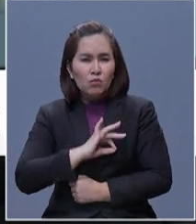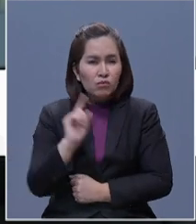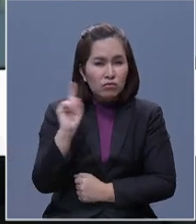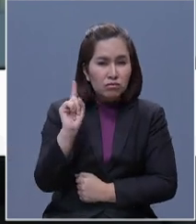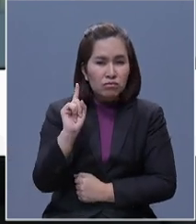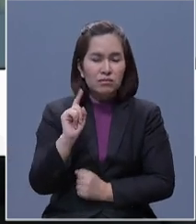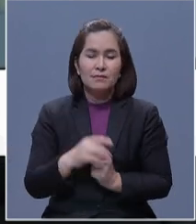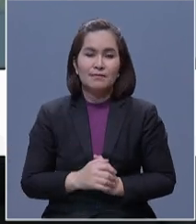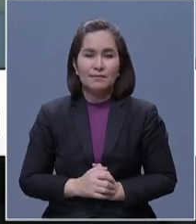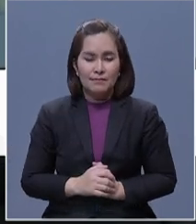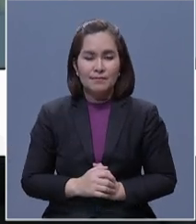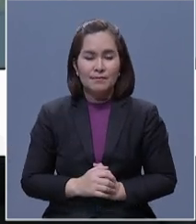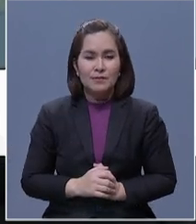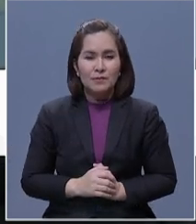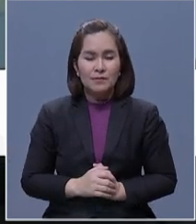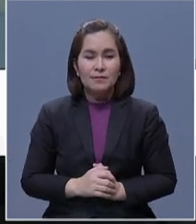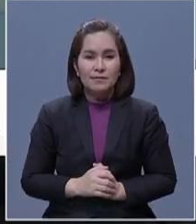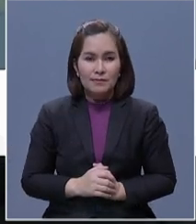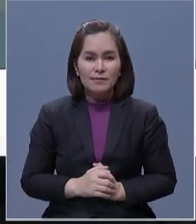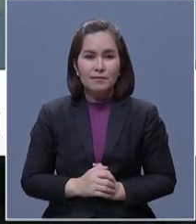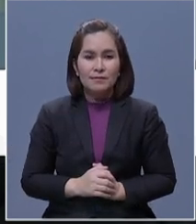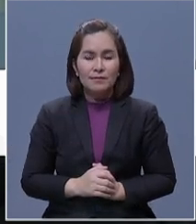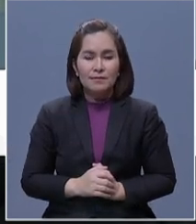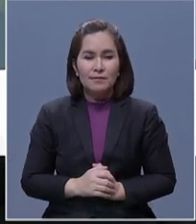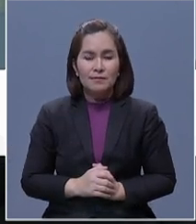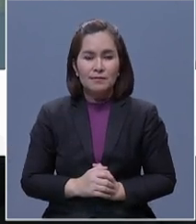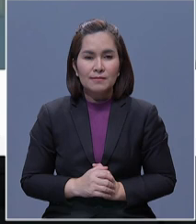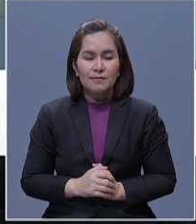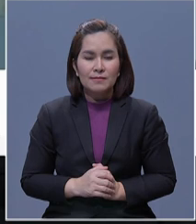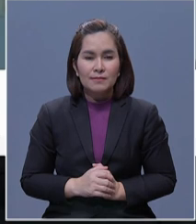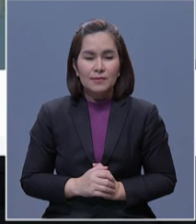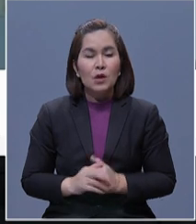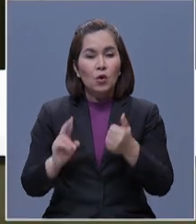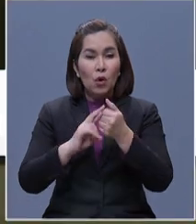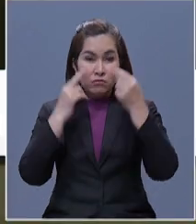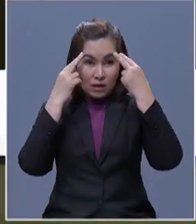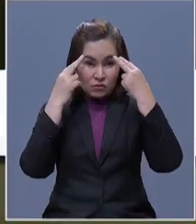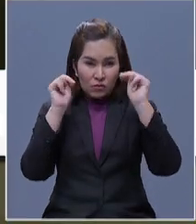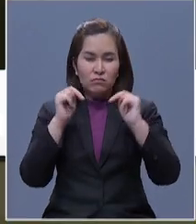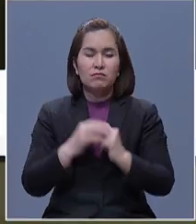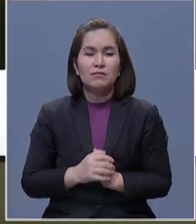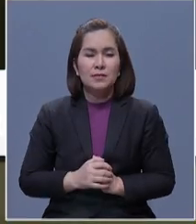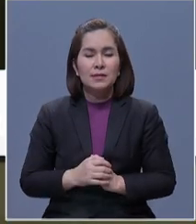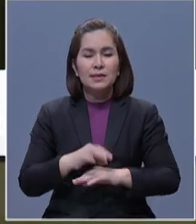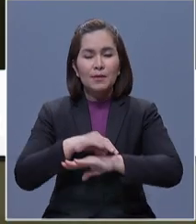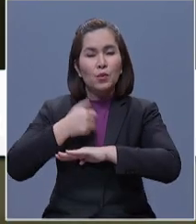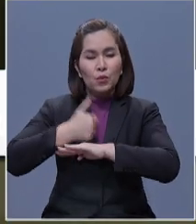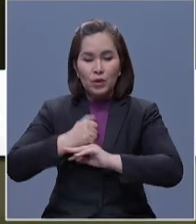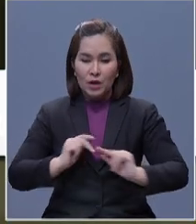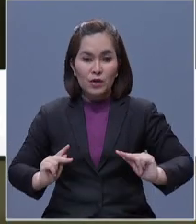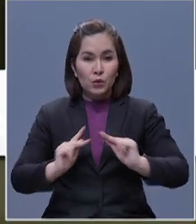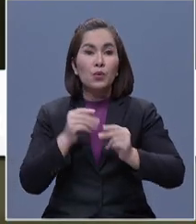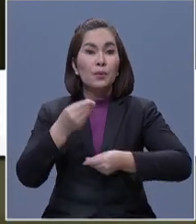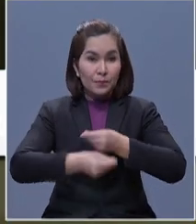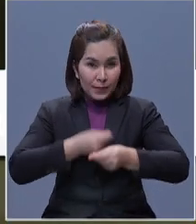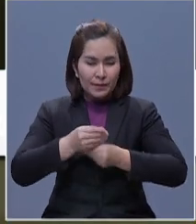ติในครั้งนี้นะคะแนวทางจะเป็นยังไงค่ะ ส่วนคุณภูมิธรรมเวชยชัยนะครับรองนายกรัฐมนตรีและรัฐมนตรีว่าการกระทรวงพาณิชย์